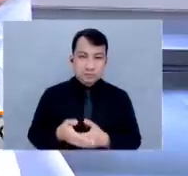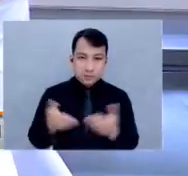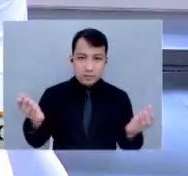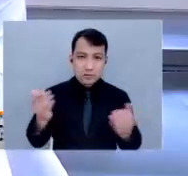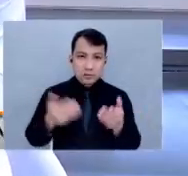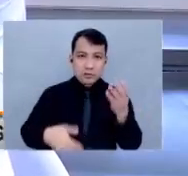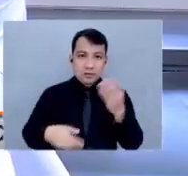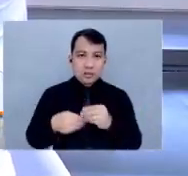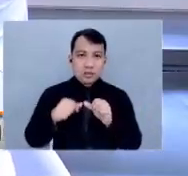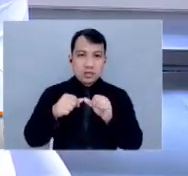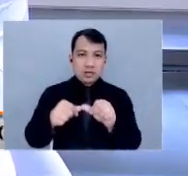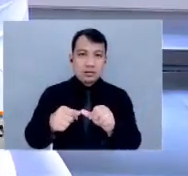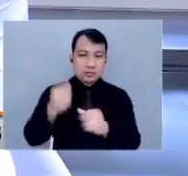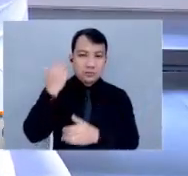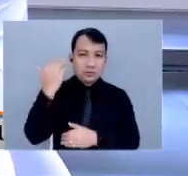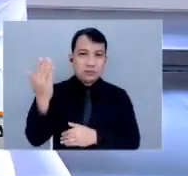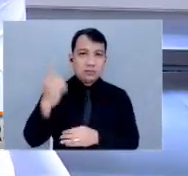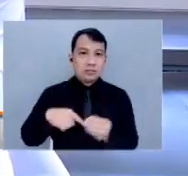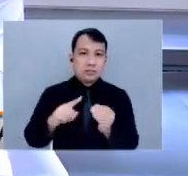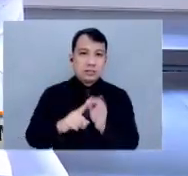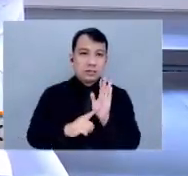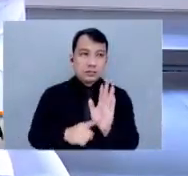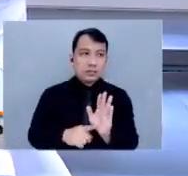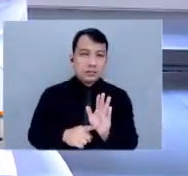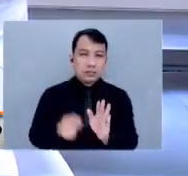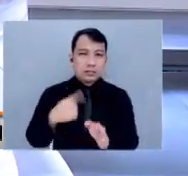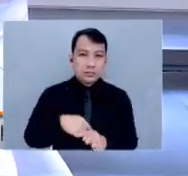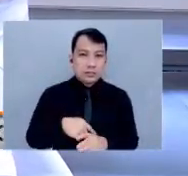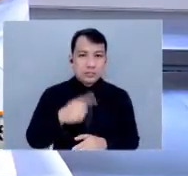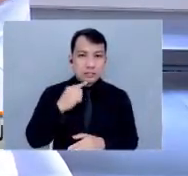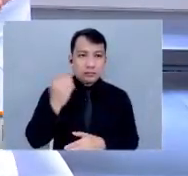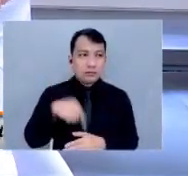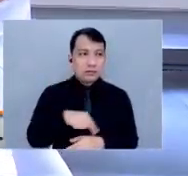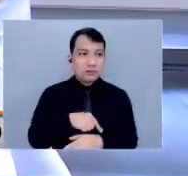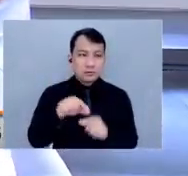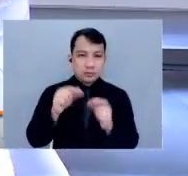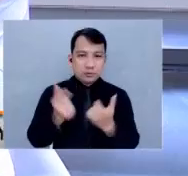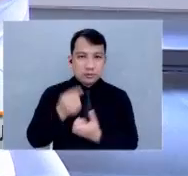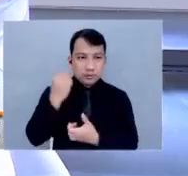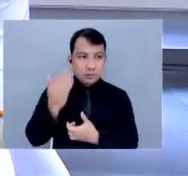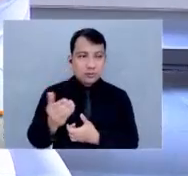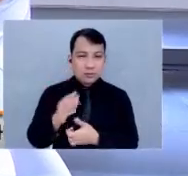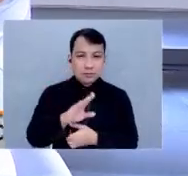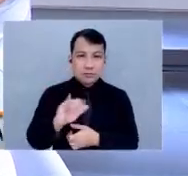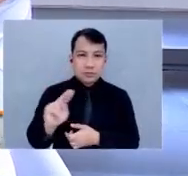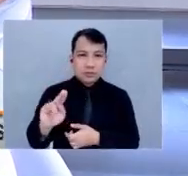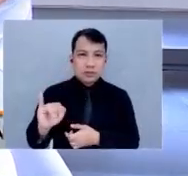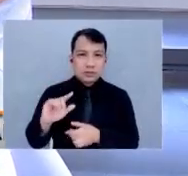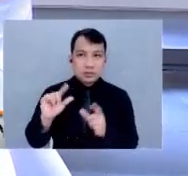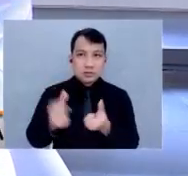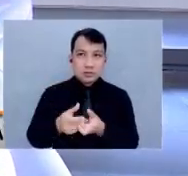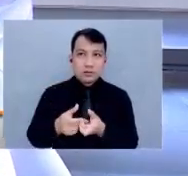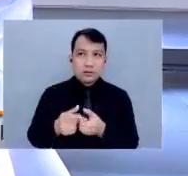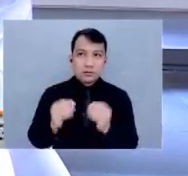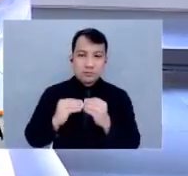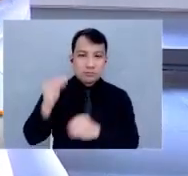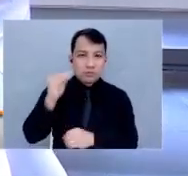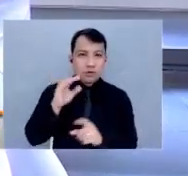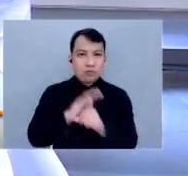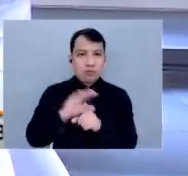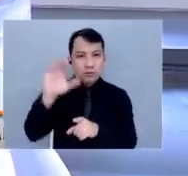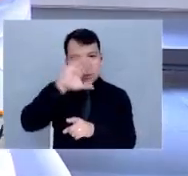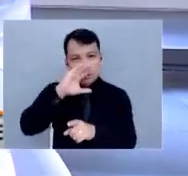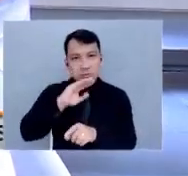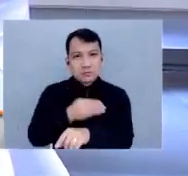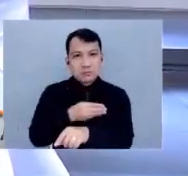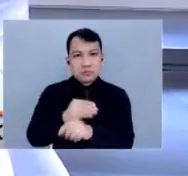tuloy-tuloy ang pamamayagpag ng karera ng nation's girl group na BINI, na ngayon most searched musical act